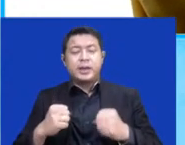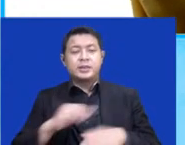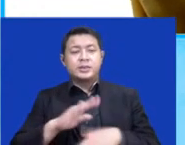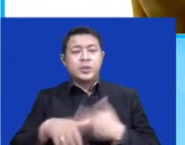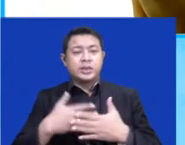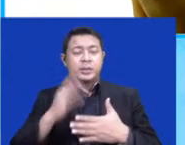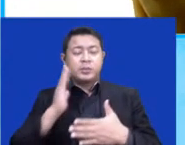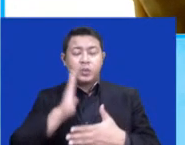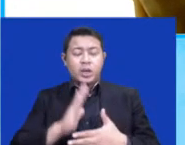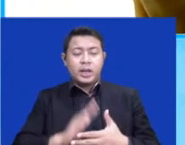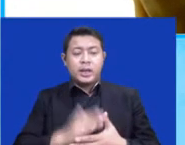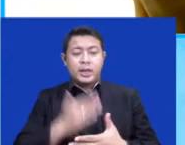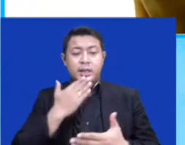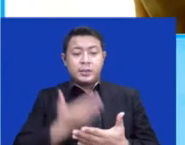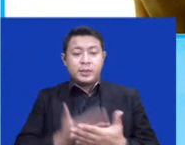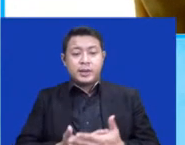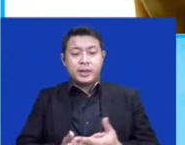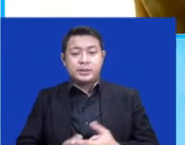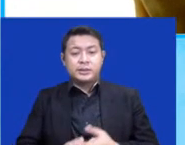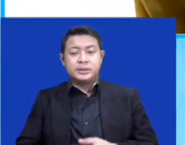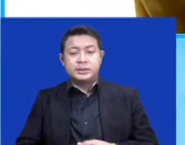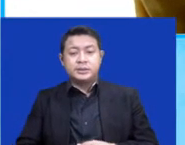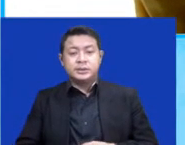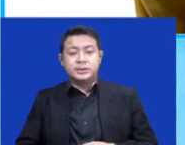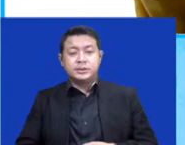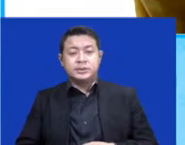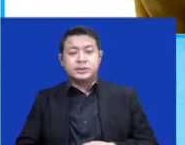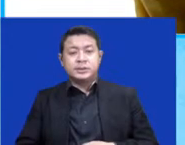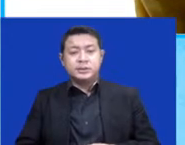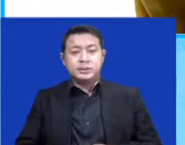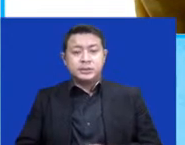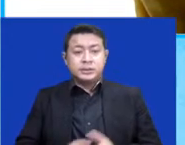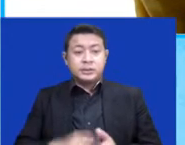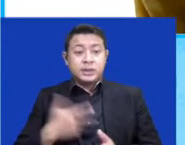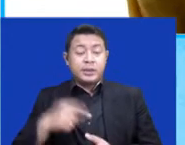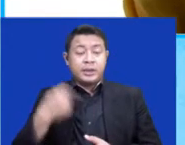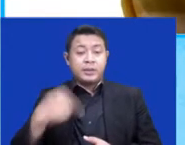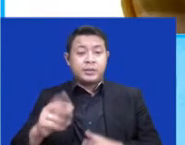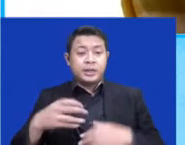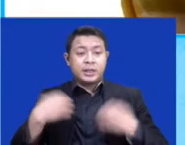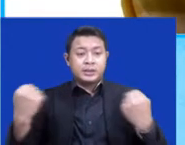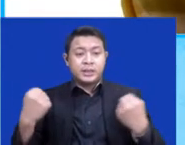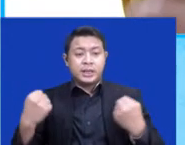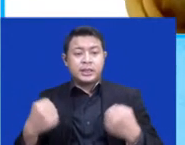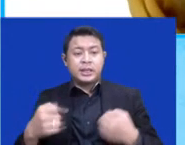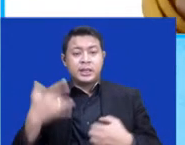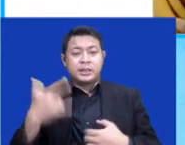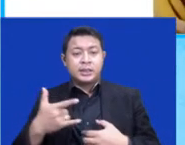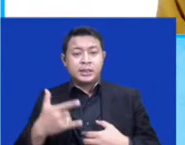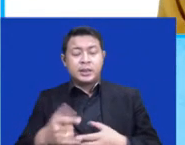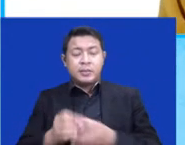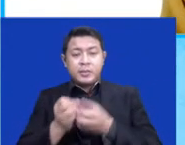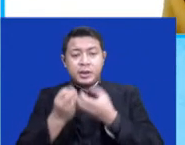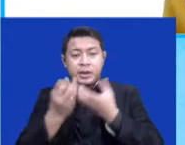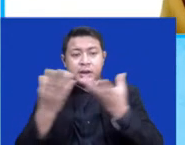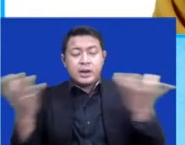Baiklah. Terima kasih Kak Salomo. Kalau kami di Kementerian Kesehatan tetap menggaungkan